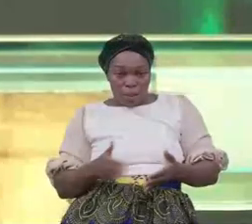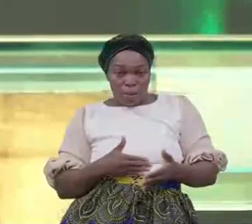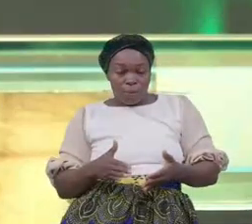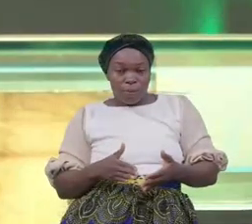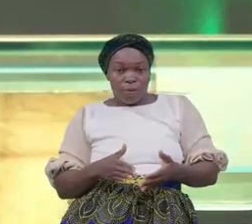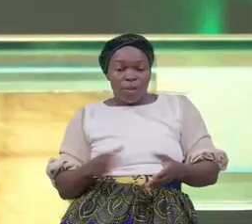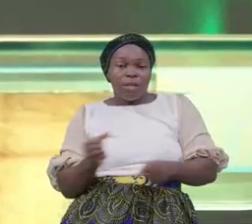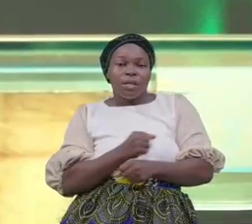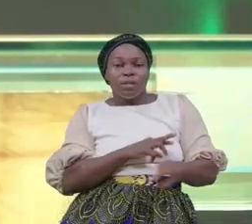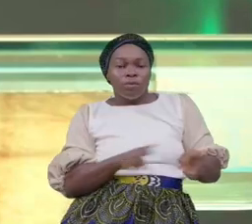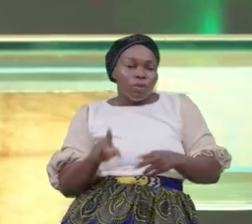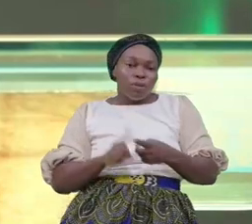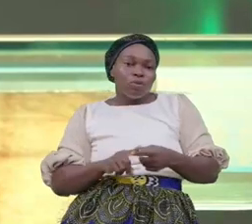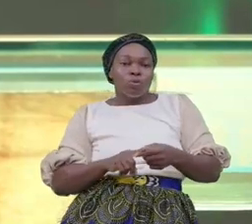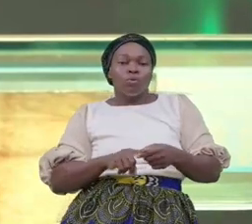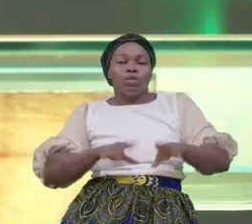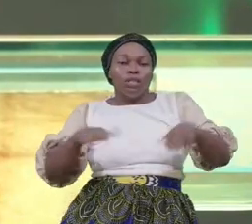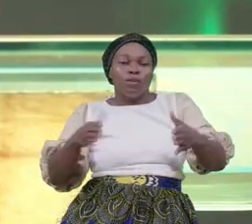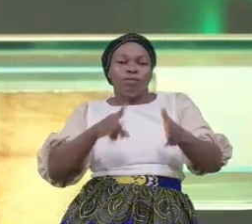Apprêtez-vous à glorifier le Seigneur.